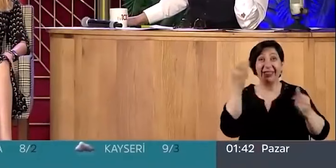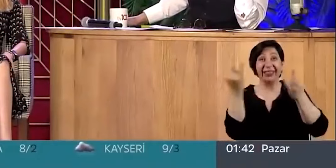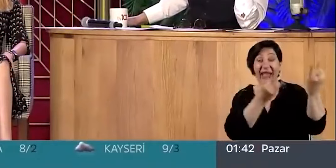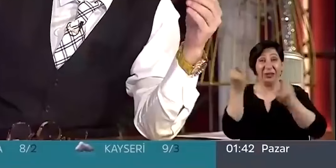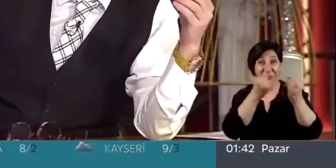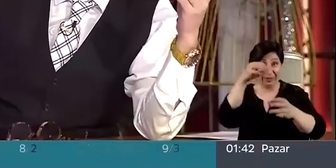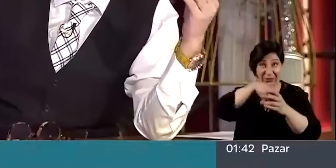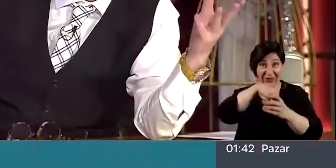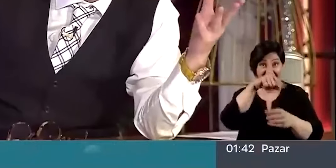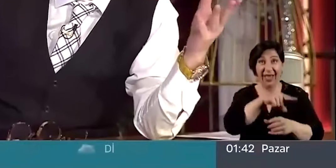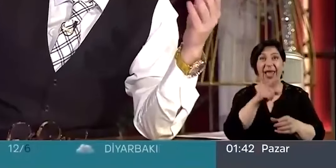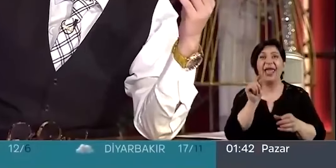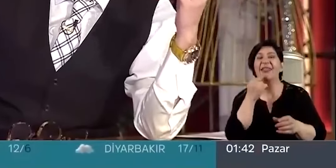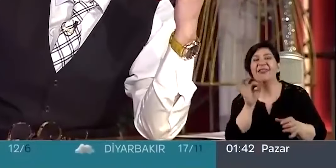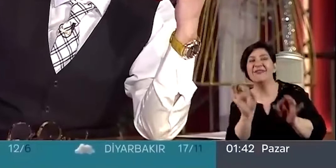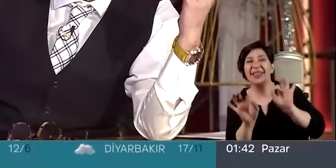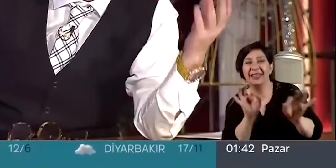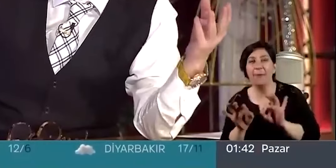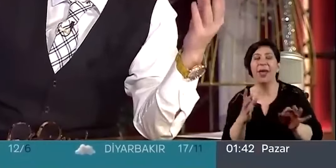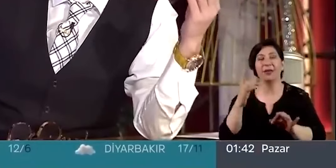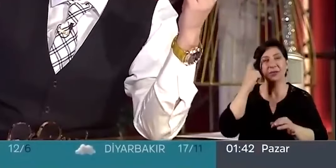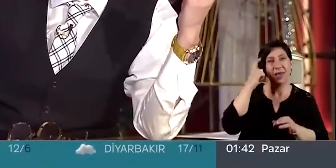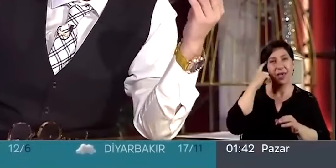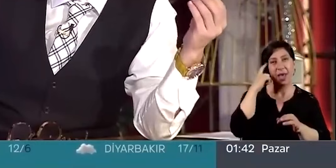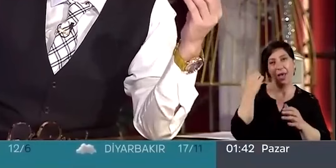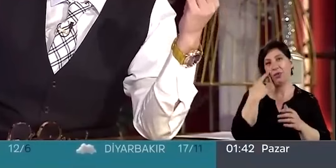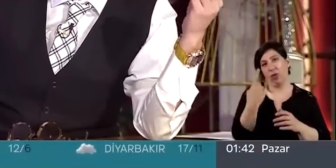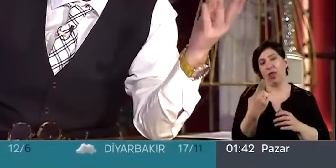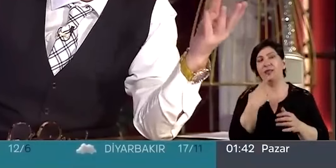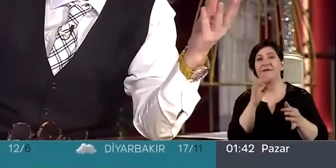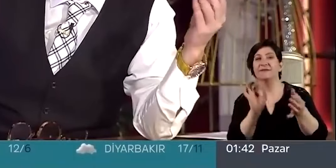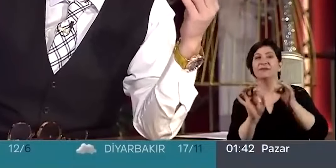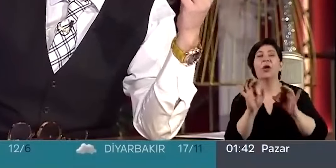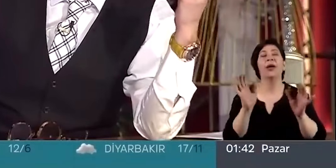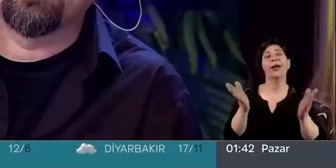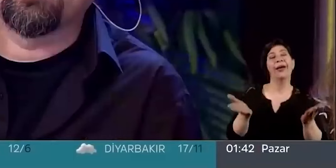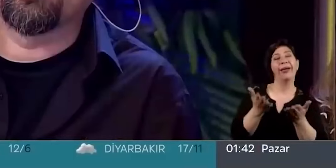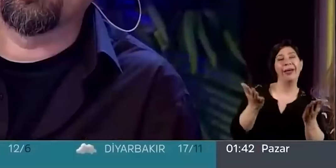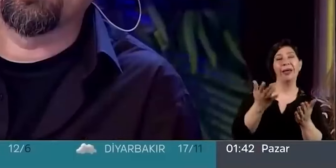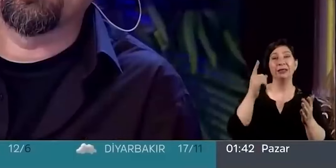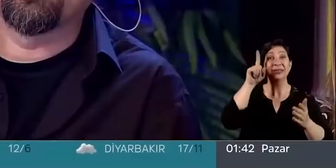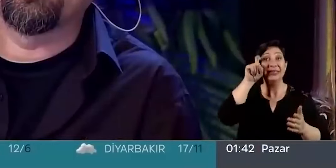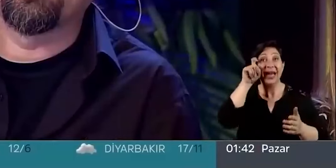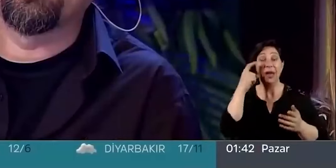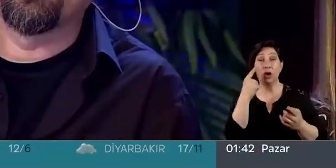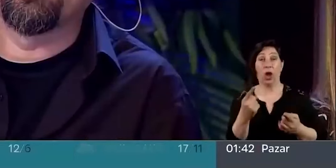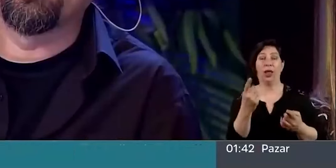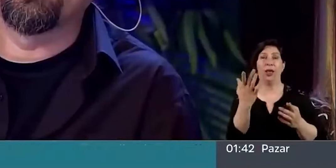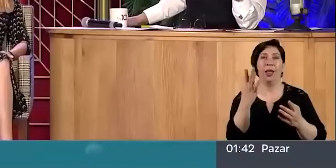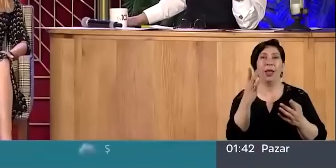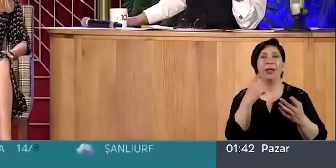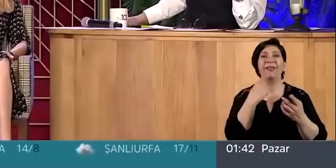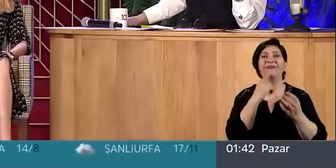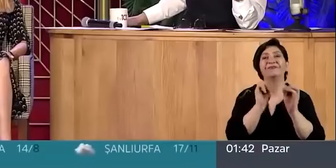tartışma programlarında iğnelemeler güzeldir zekayla. Zekayla tiye almalar güzeldir. Zekayla birbiriyle